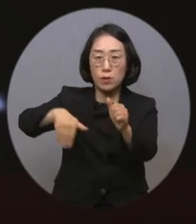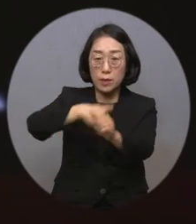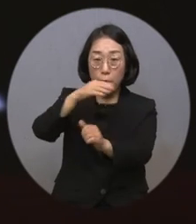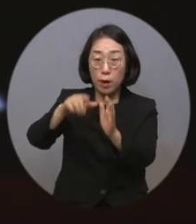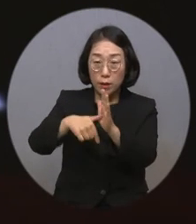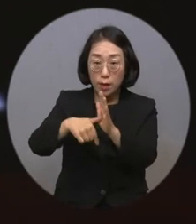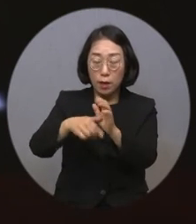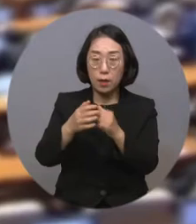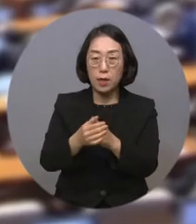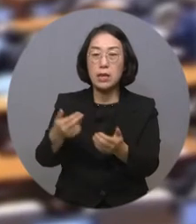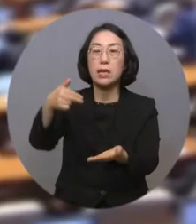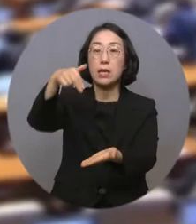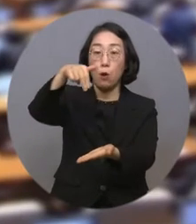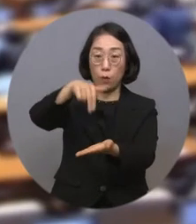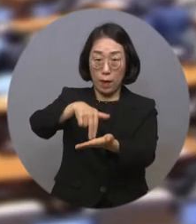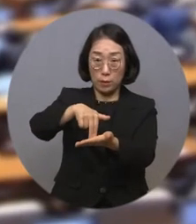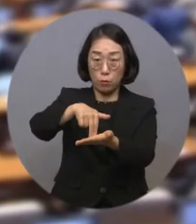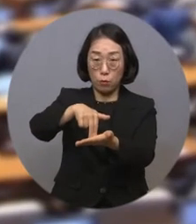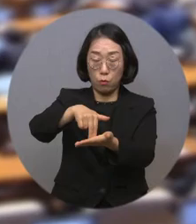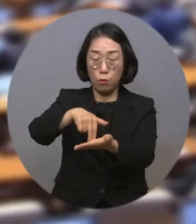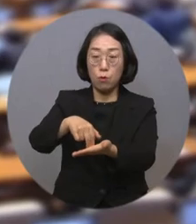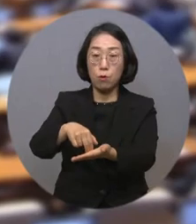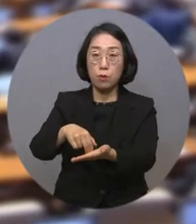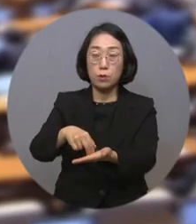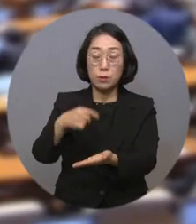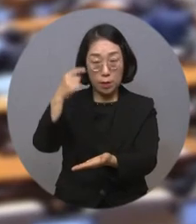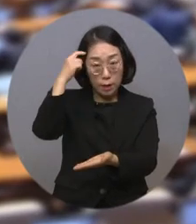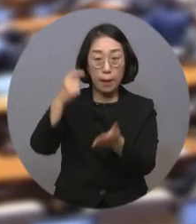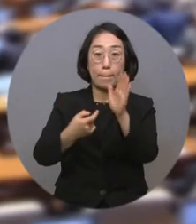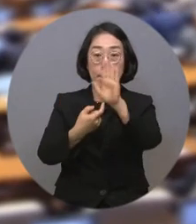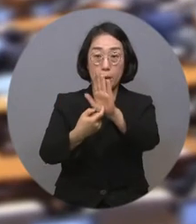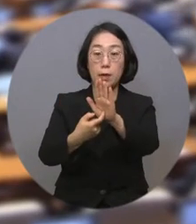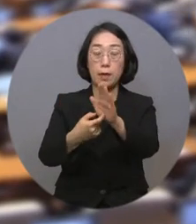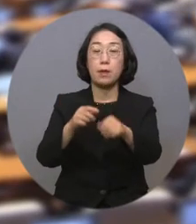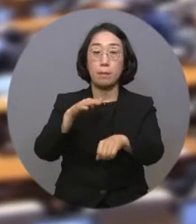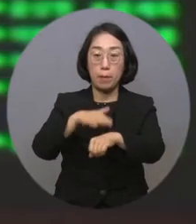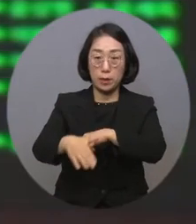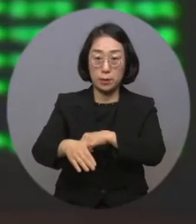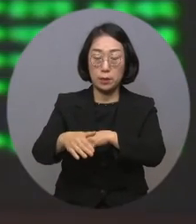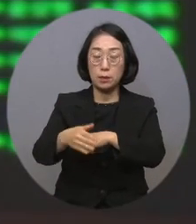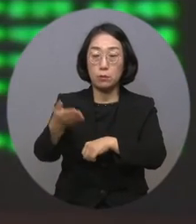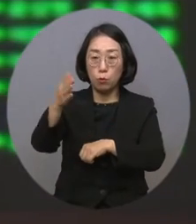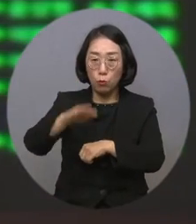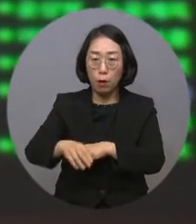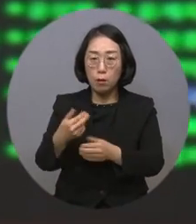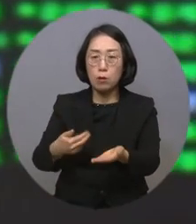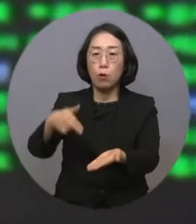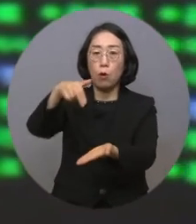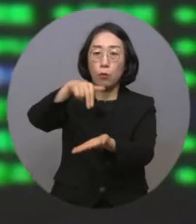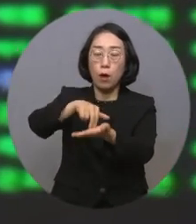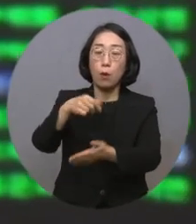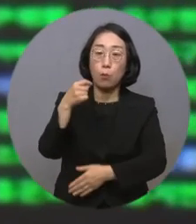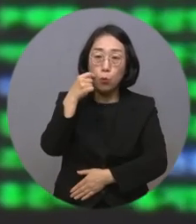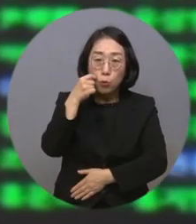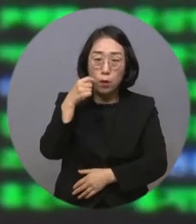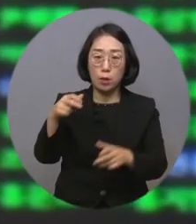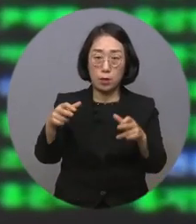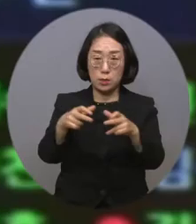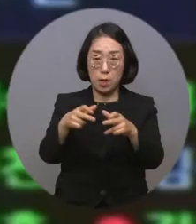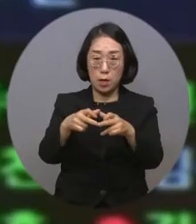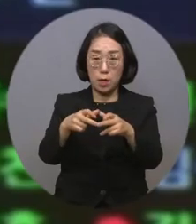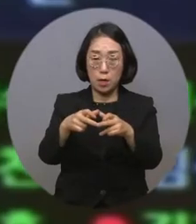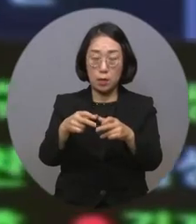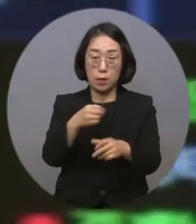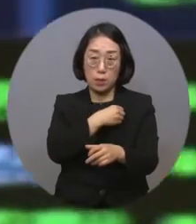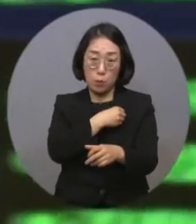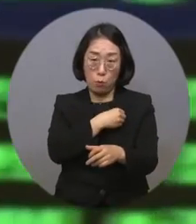경우에는 기립해 글로 결정할 수 있도록 규정하고 있습니다 하지만 기 db 어려운 장애인 의원은 길이 필